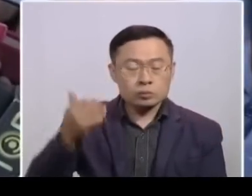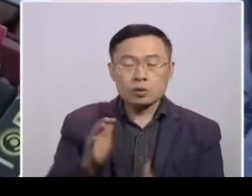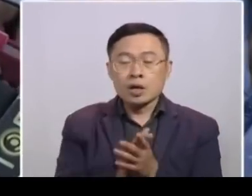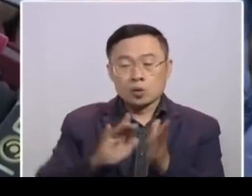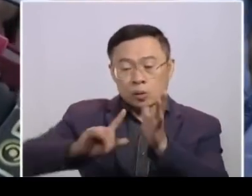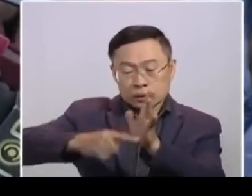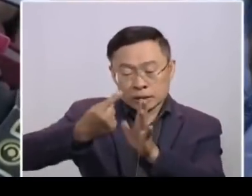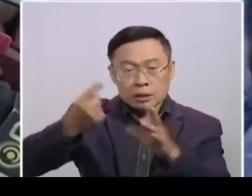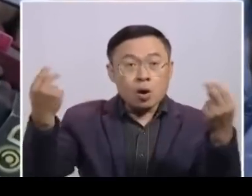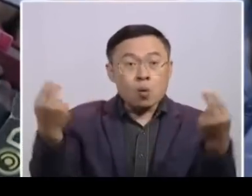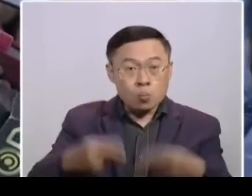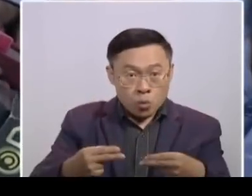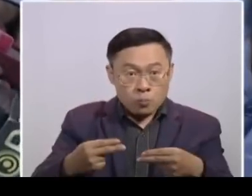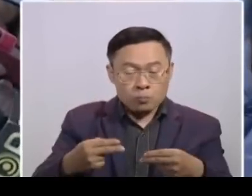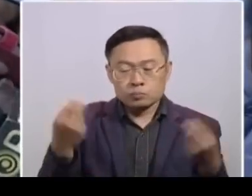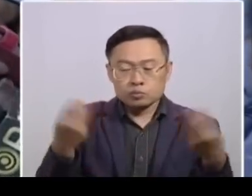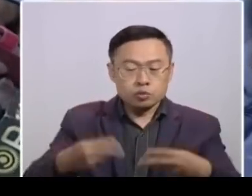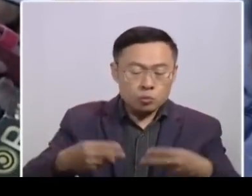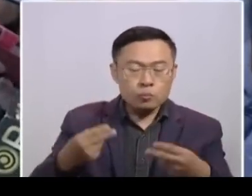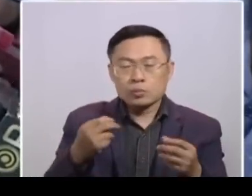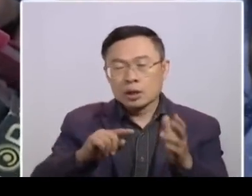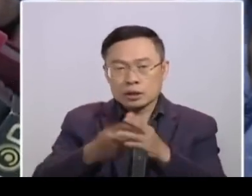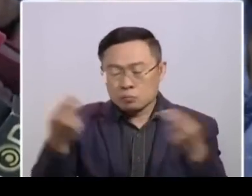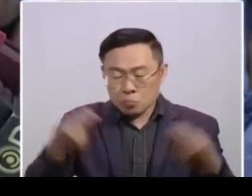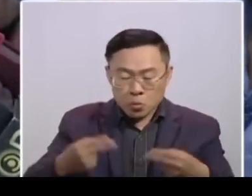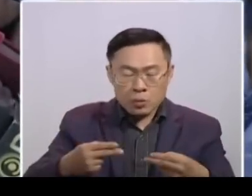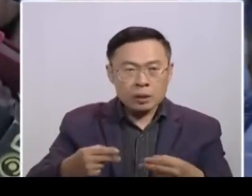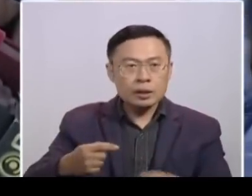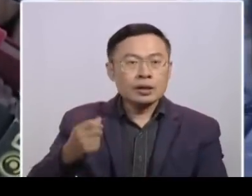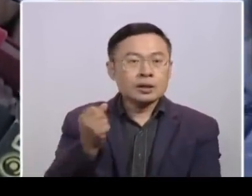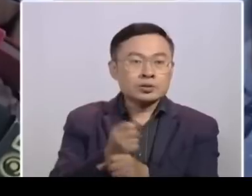ไรต้องคิดอย่างนั้นนะครับ